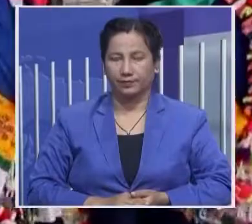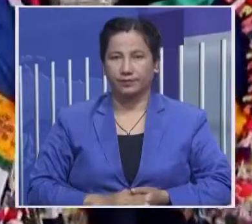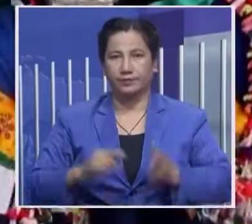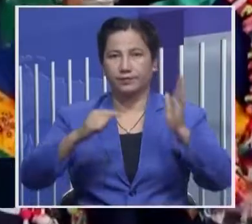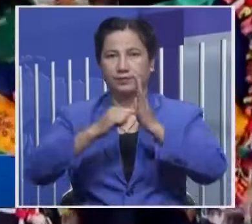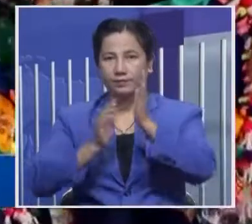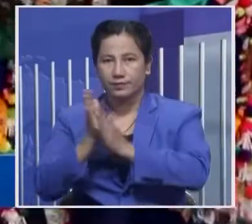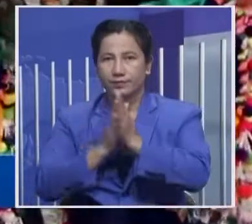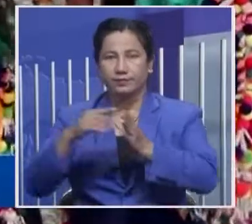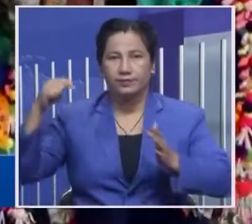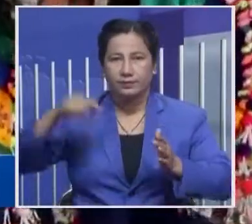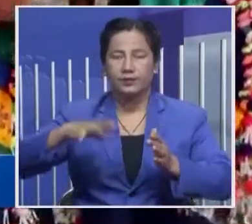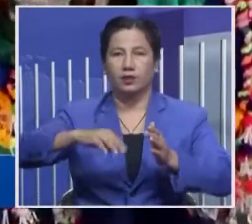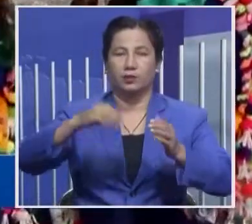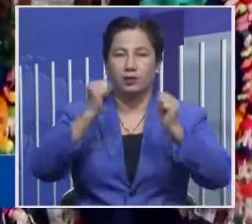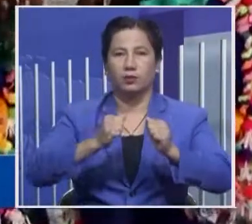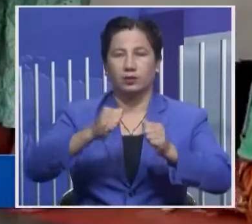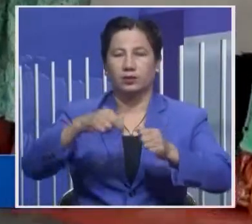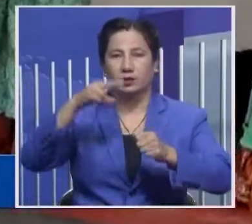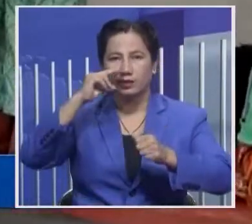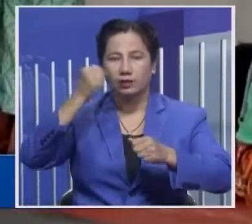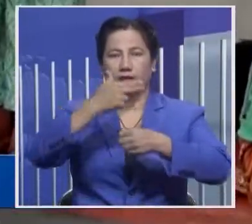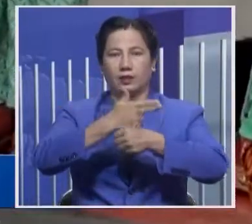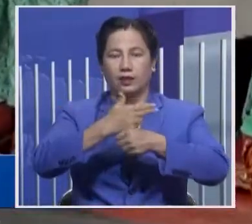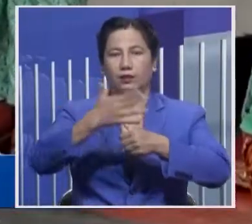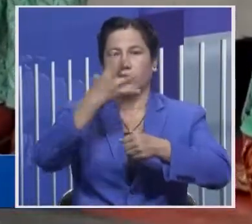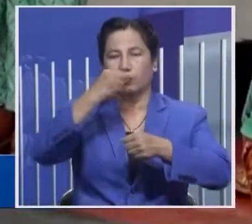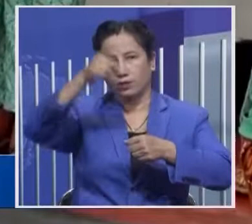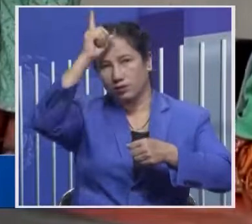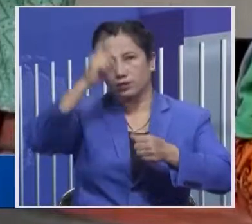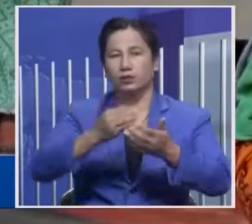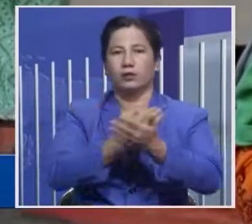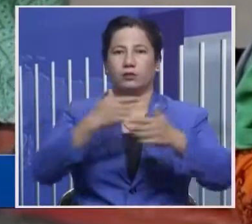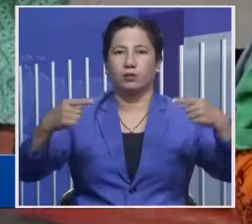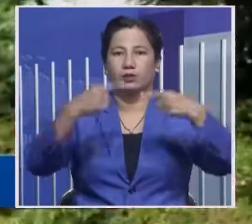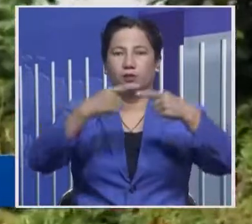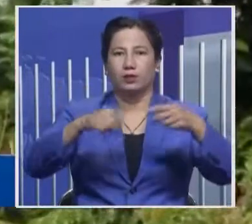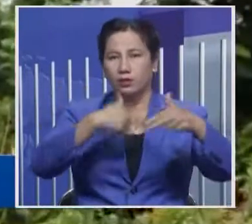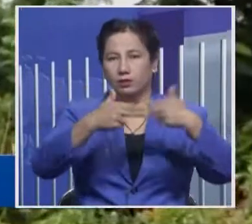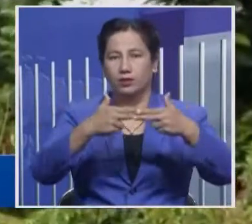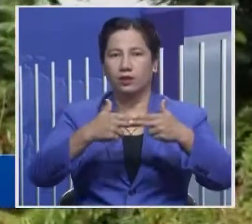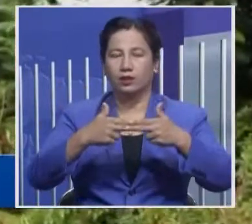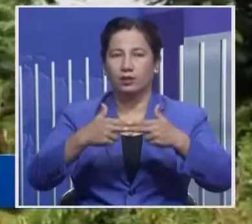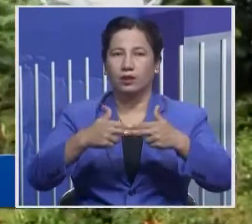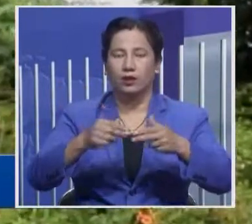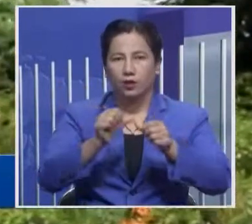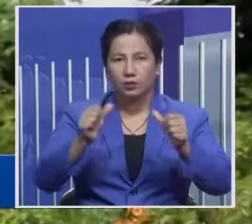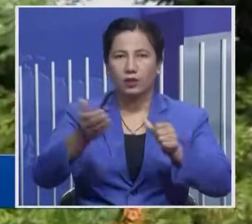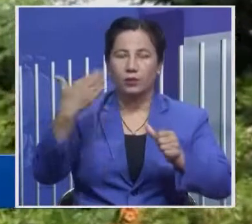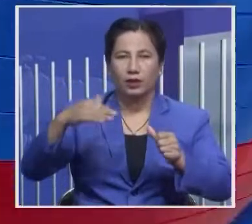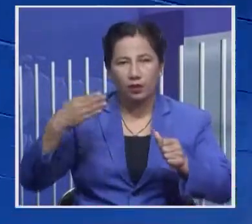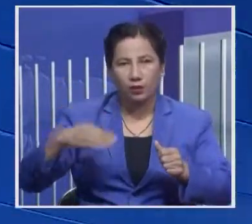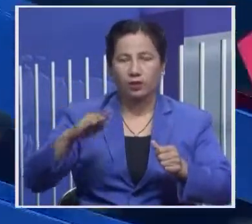कैलाली र कञ्चनपुरमा बसोबास गर्ने राणा थारू समुदायको मौलिक संस्कृति जगेर्नामा चुनौती, परम्परागत पहिरन लोप हुने अवस्थामा।